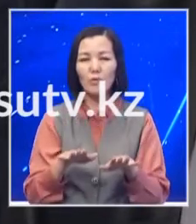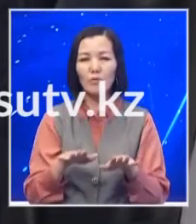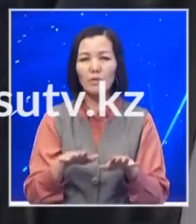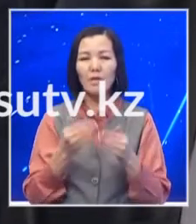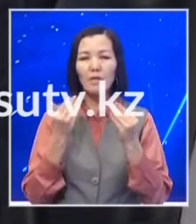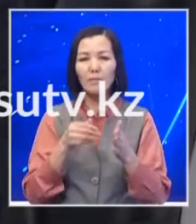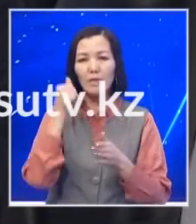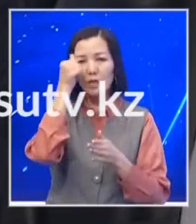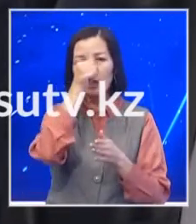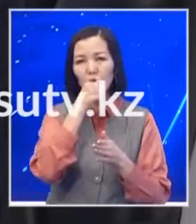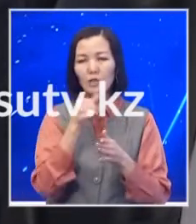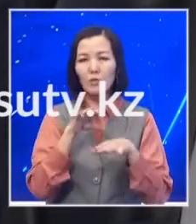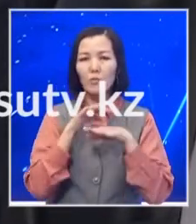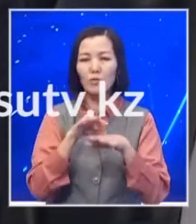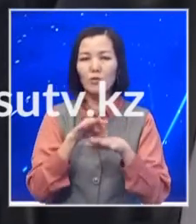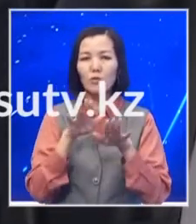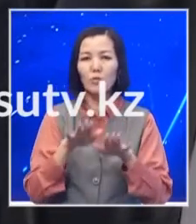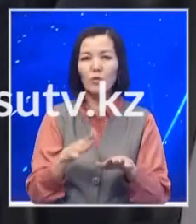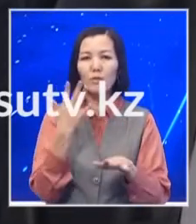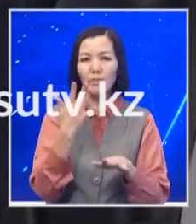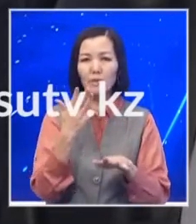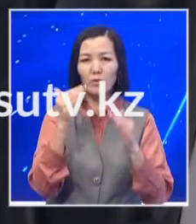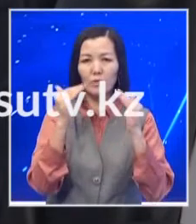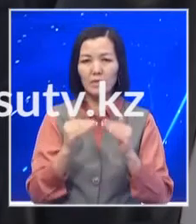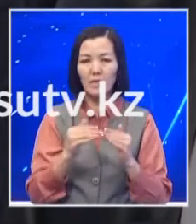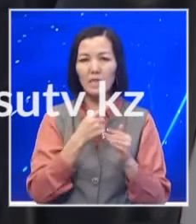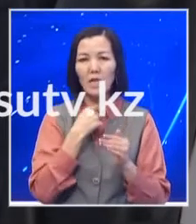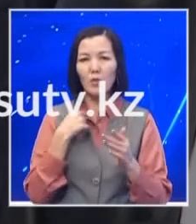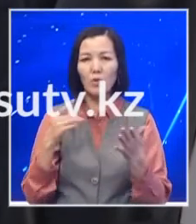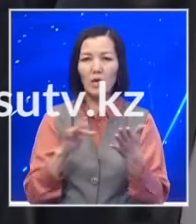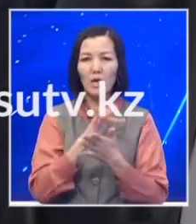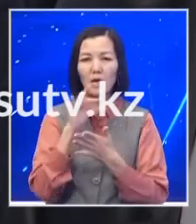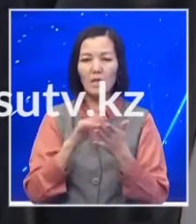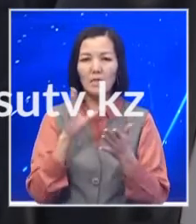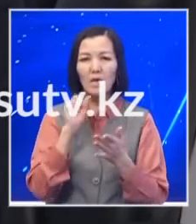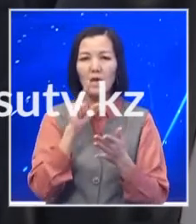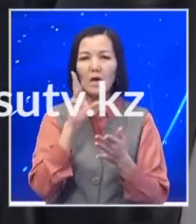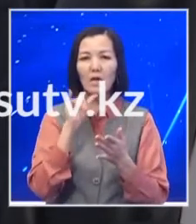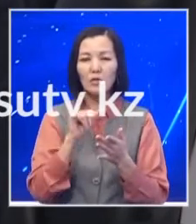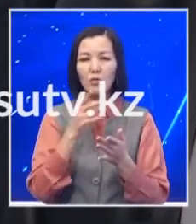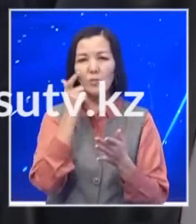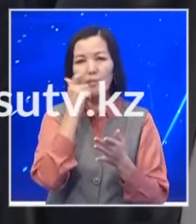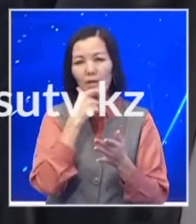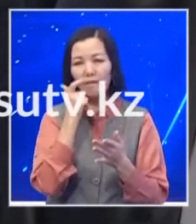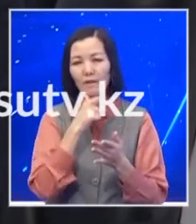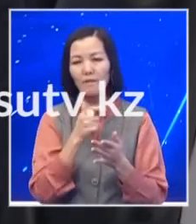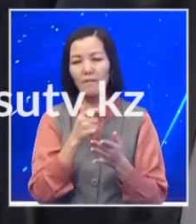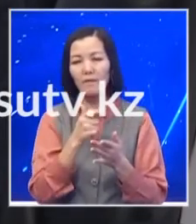ондай өткізу пункті 5-еу ғана, ол Талдықорған қаласында, Ақсу ауданында, Панфилов